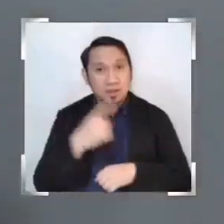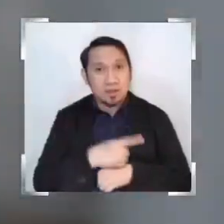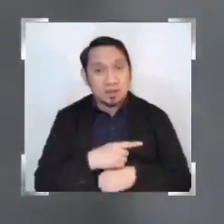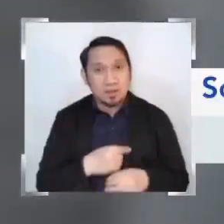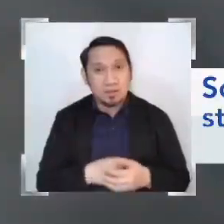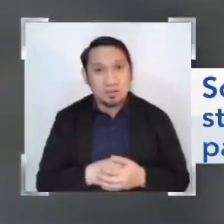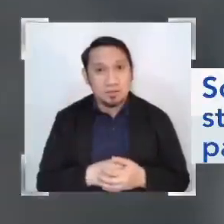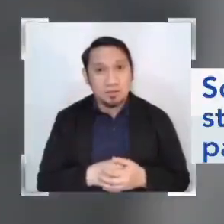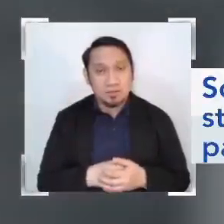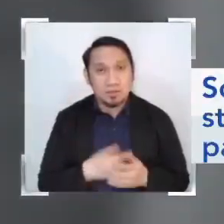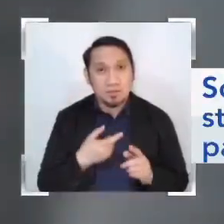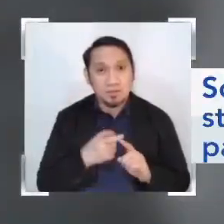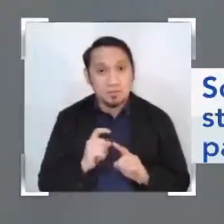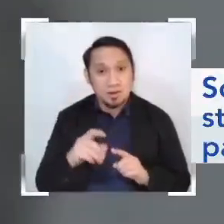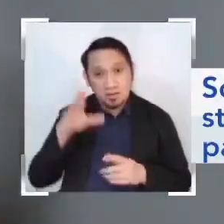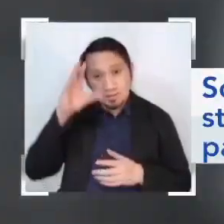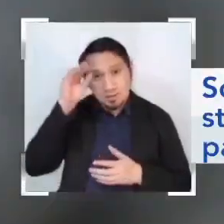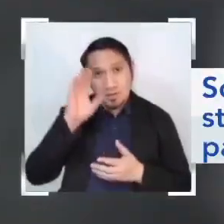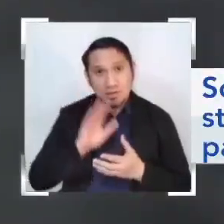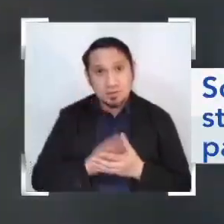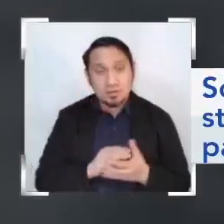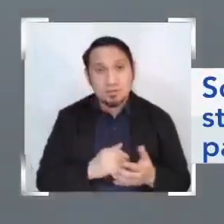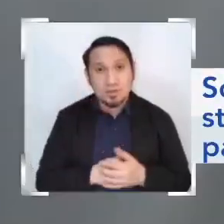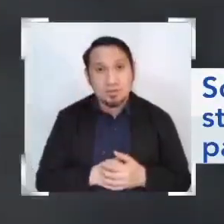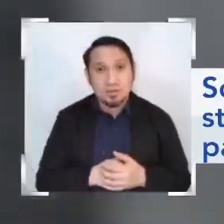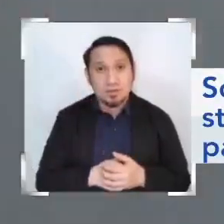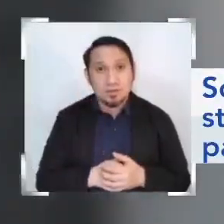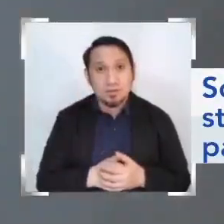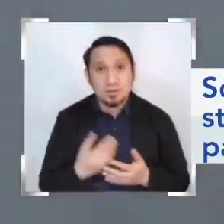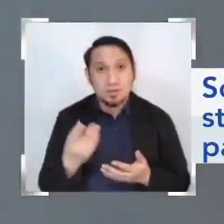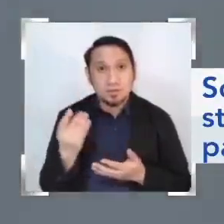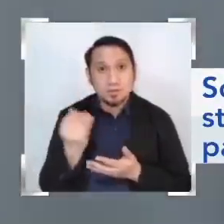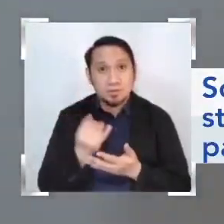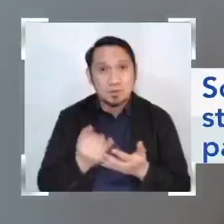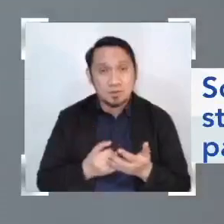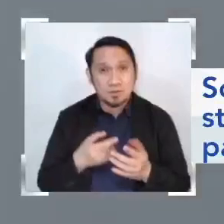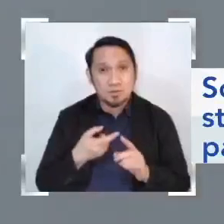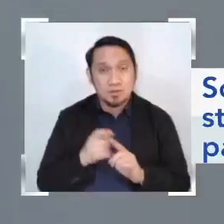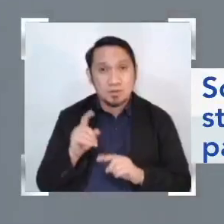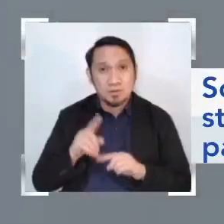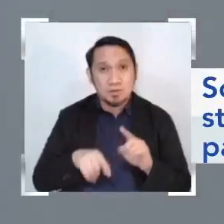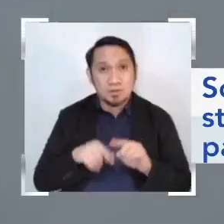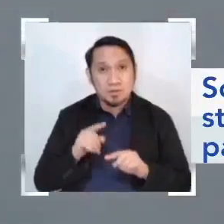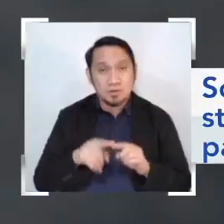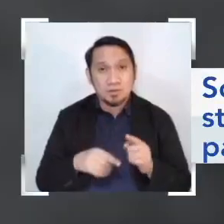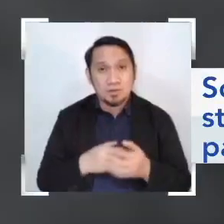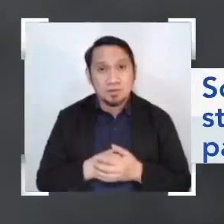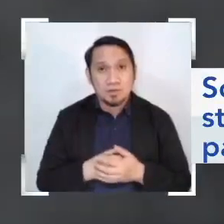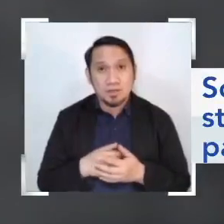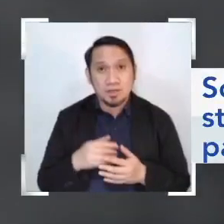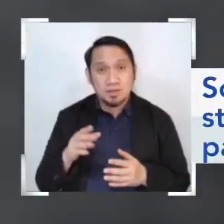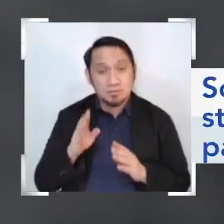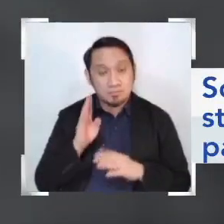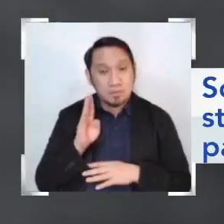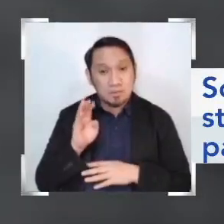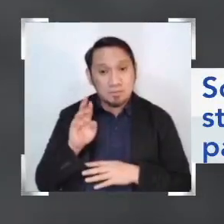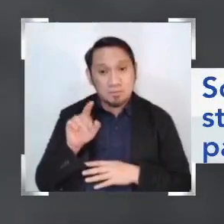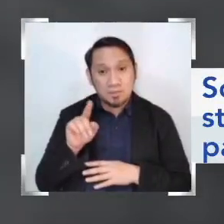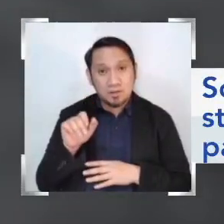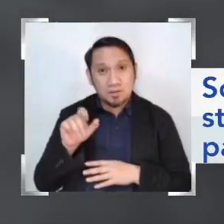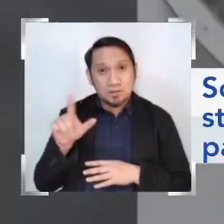sa kanyang Miss Ted na si Nico Bolzico na ipinagawa pa raw niya sa isang kaibigan sa Campinas, Brazil. Sa isang time-lapse